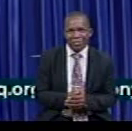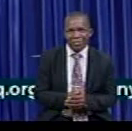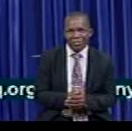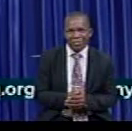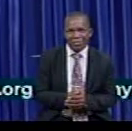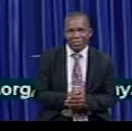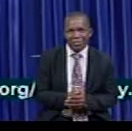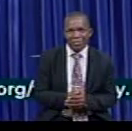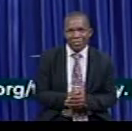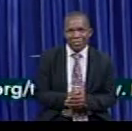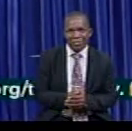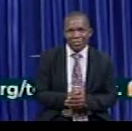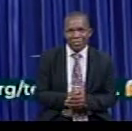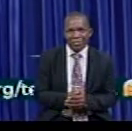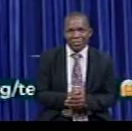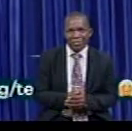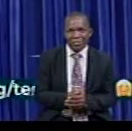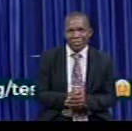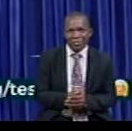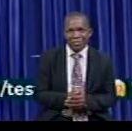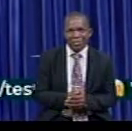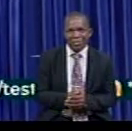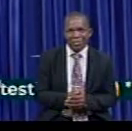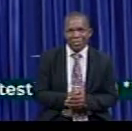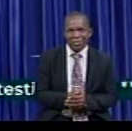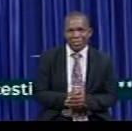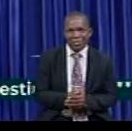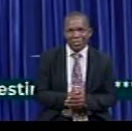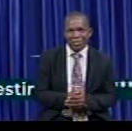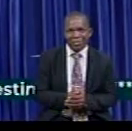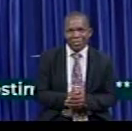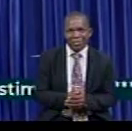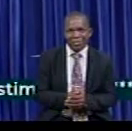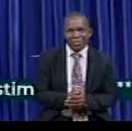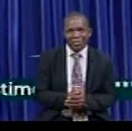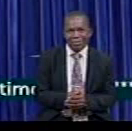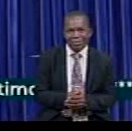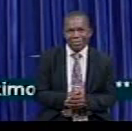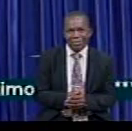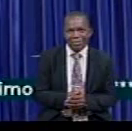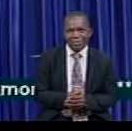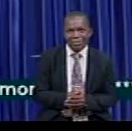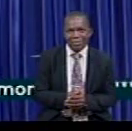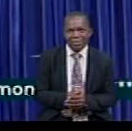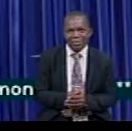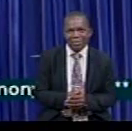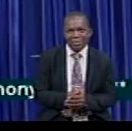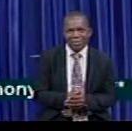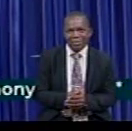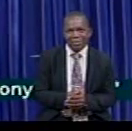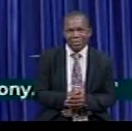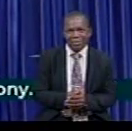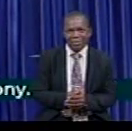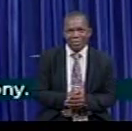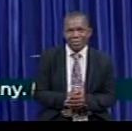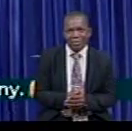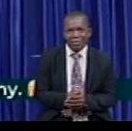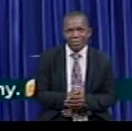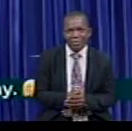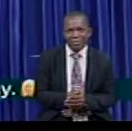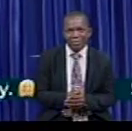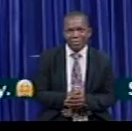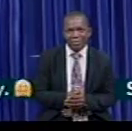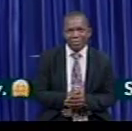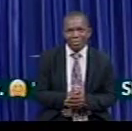ham ni inye kwa ko hani nan le akachi aba fe ku said ko ya bi ene mbo